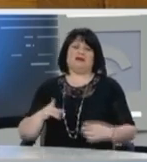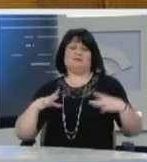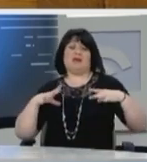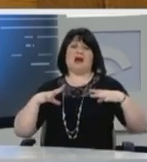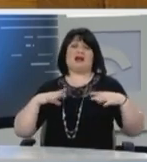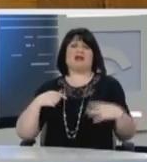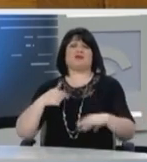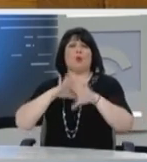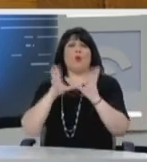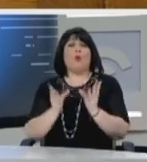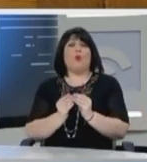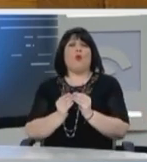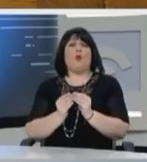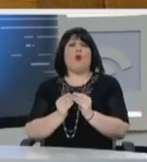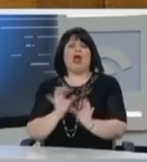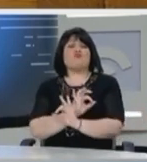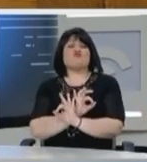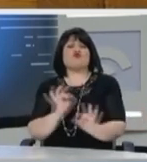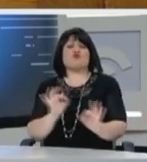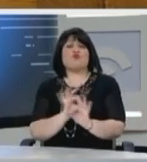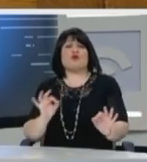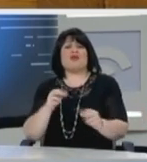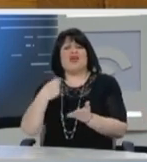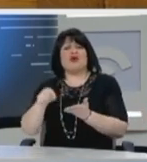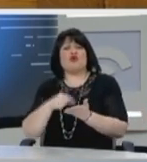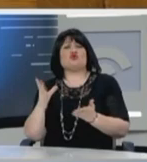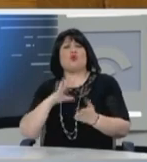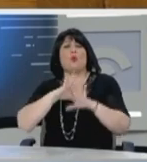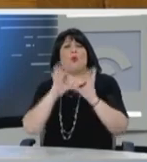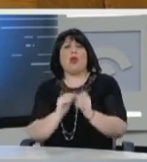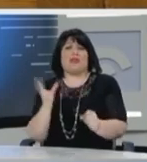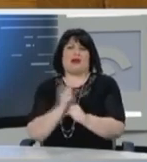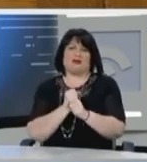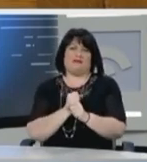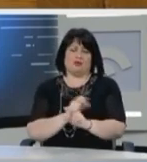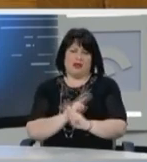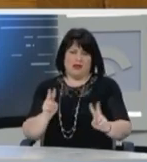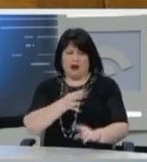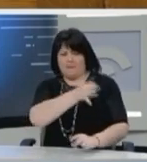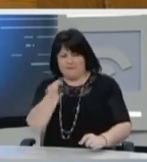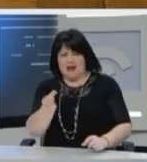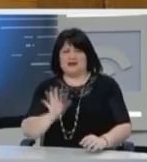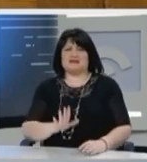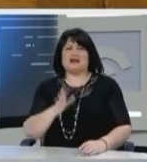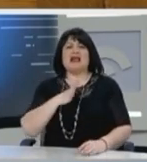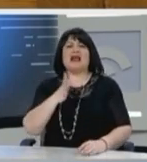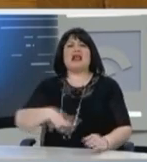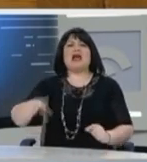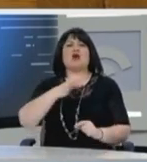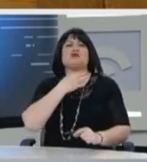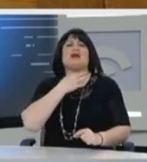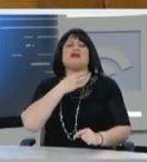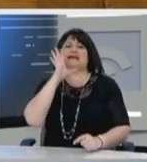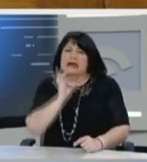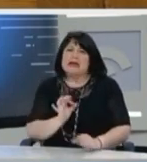μαγιά ότι όλα διαμιάς θα τα διορθώσετε. Ξεκάθαρα πράγματα. Ο λαός θέλει ειλικρίνεια, δεν